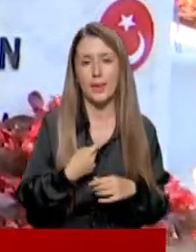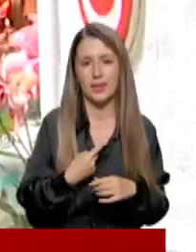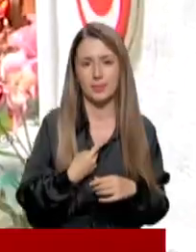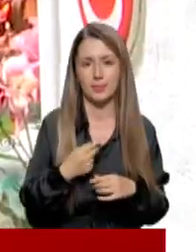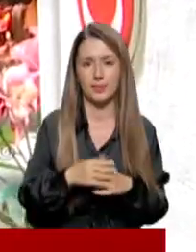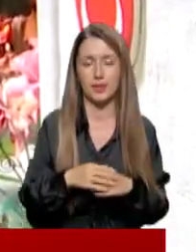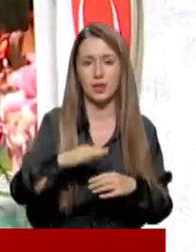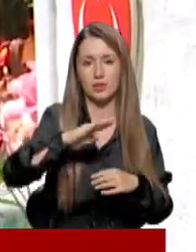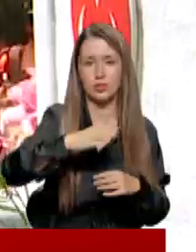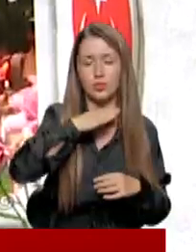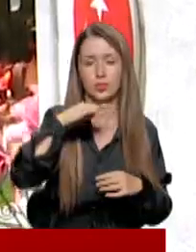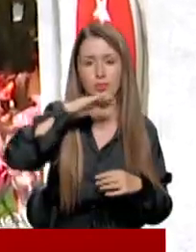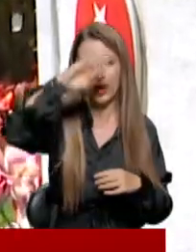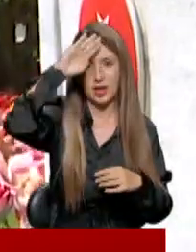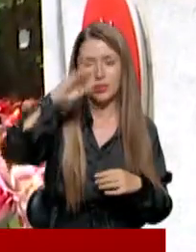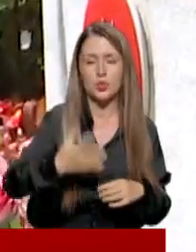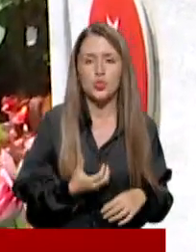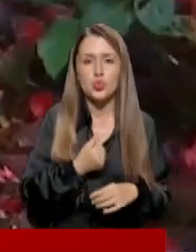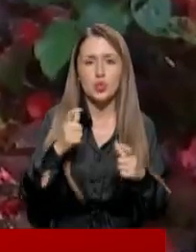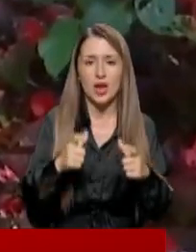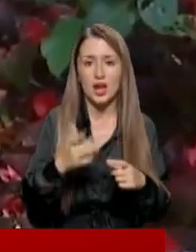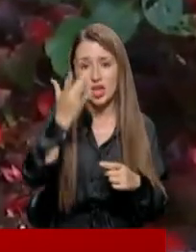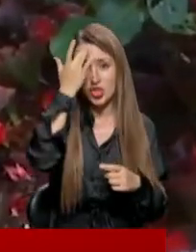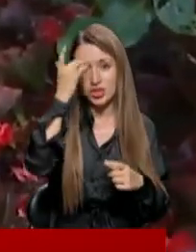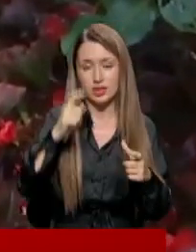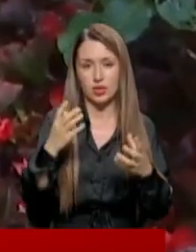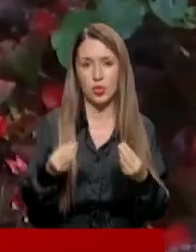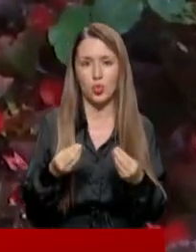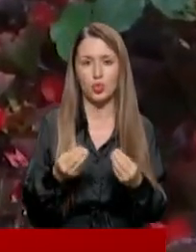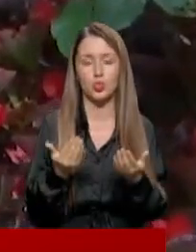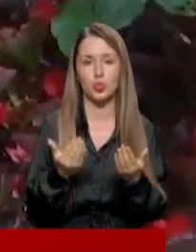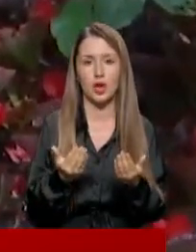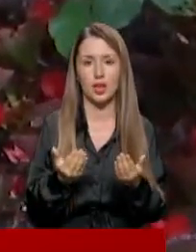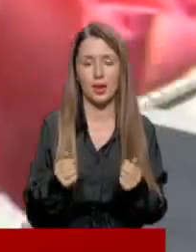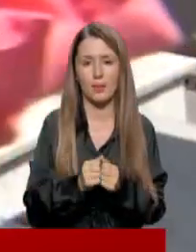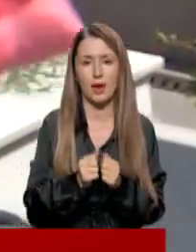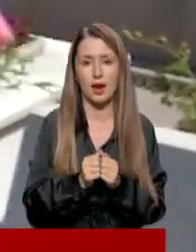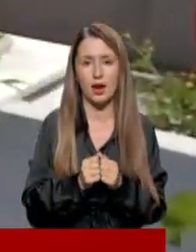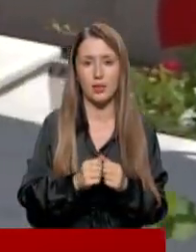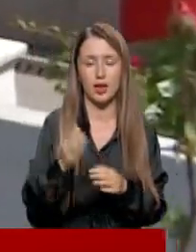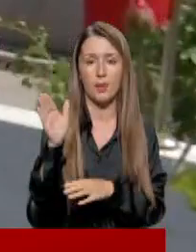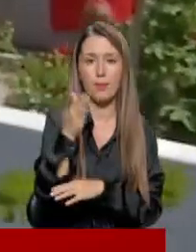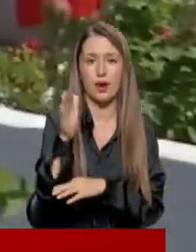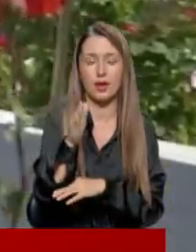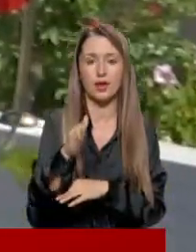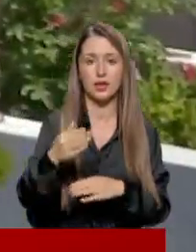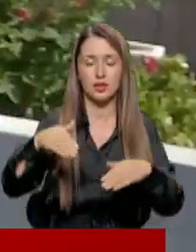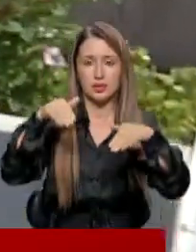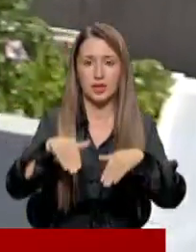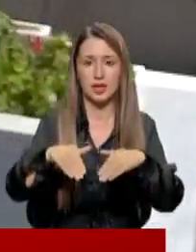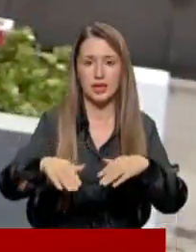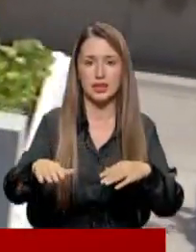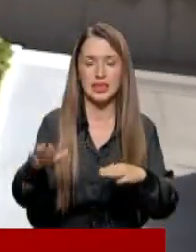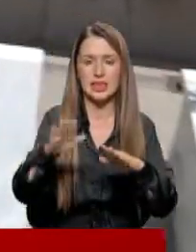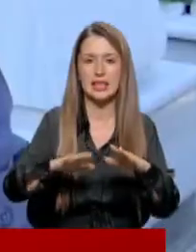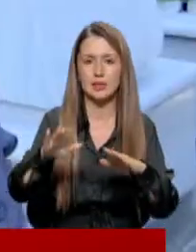cennetim. Kurban Bayramı'nda en hüzünlü yerler yine şehitliklerdi. Dualar eşliğinde al bayrağın süslediği kabirler temizlendi,